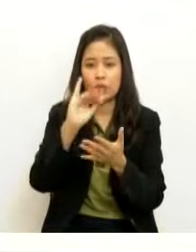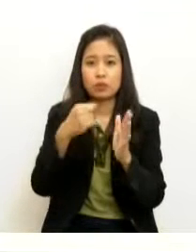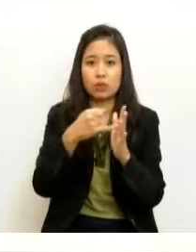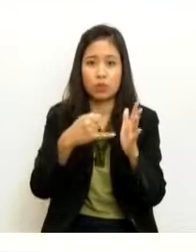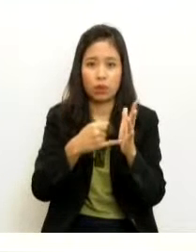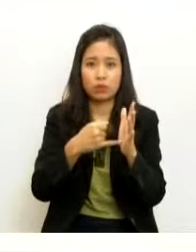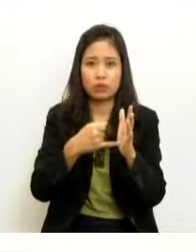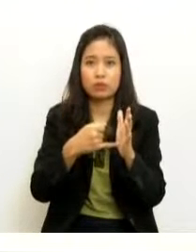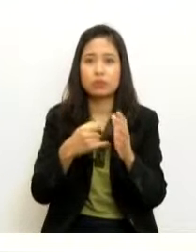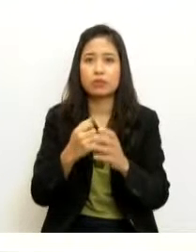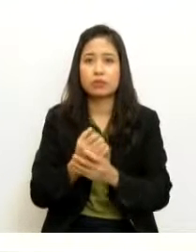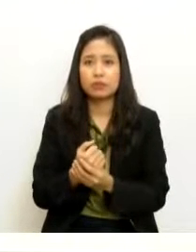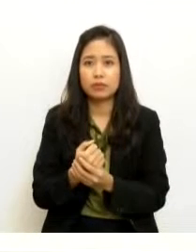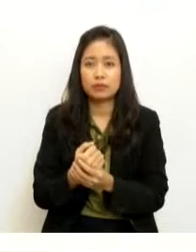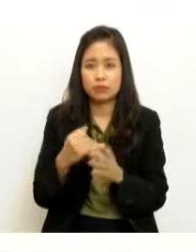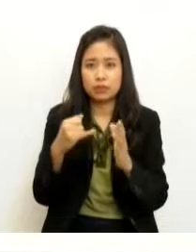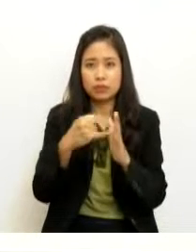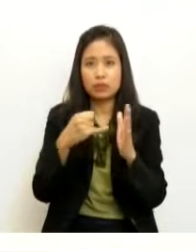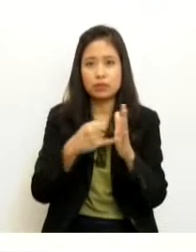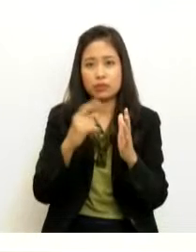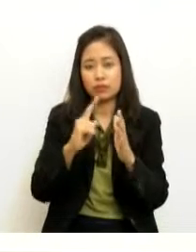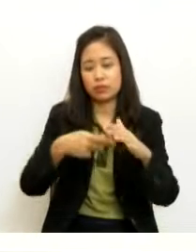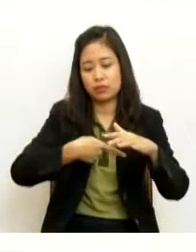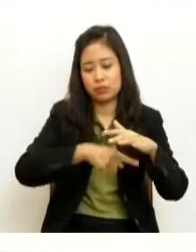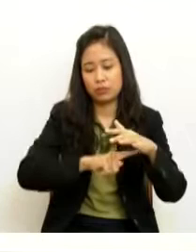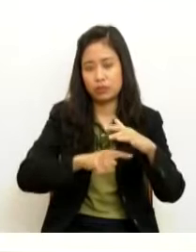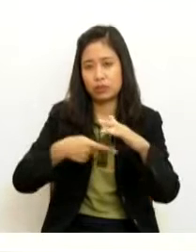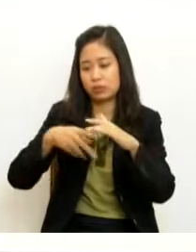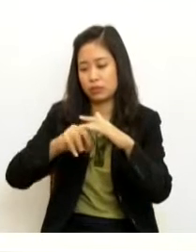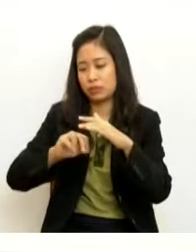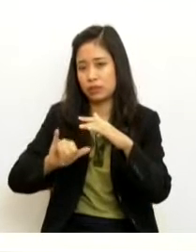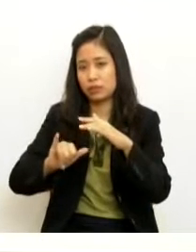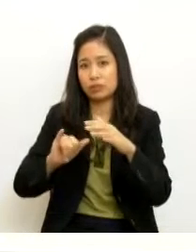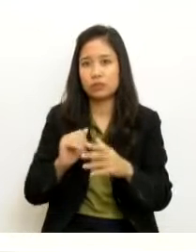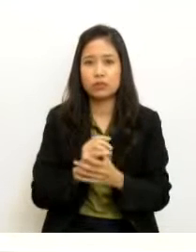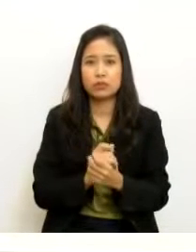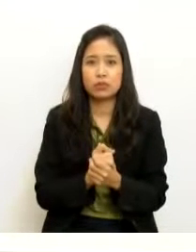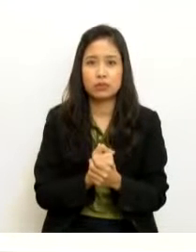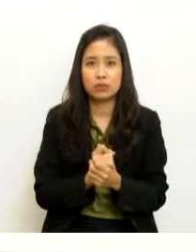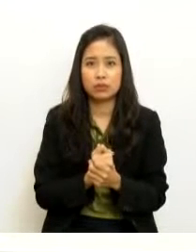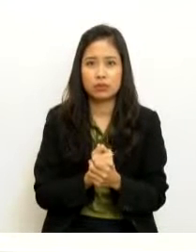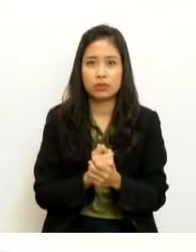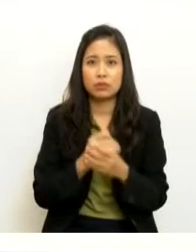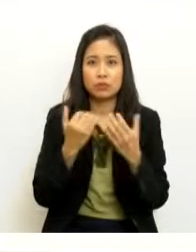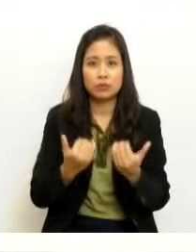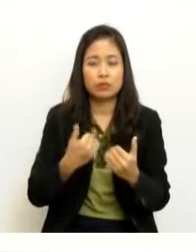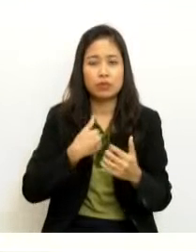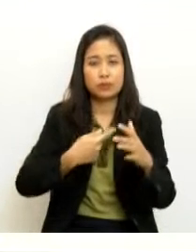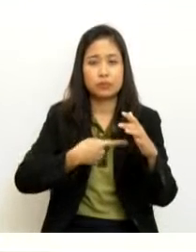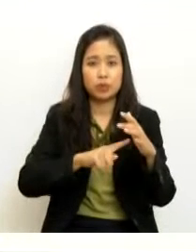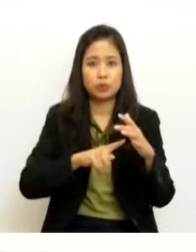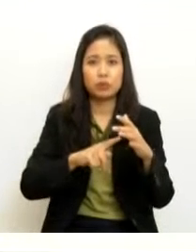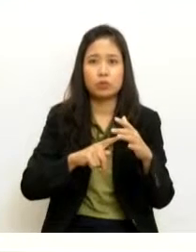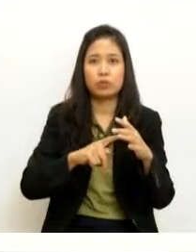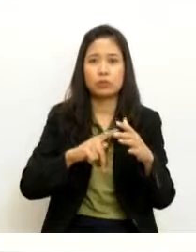ของชั้นประถมแล้วก็มัธยมนะครับส่วนของก่อนประถมศึกษาหรื